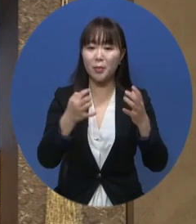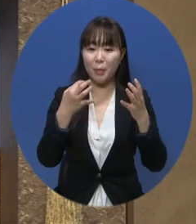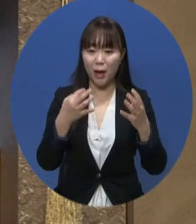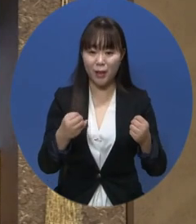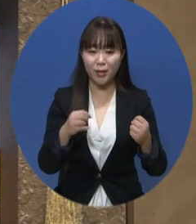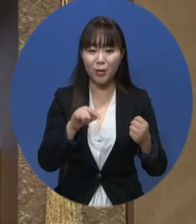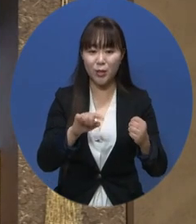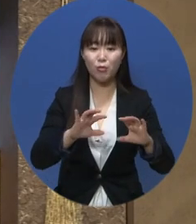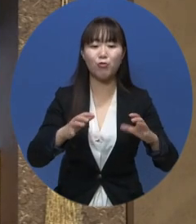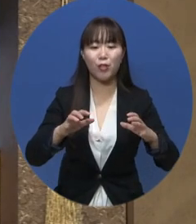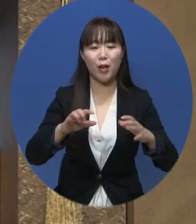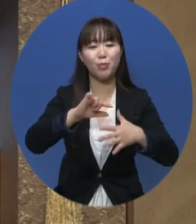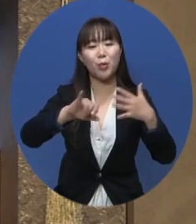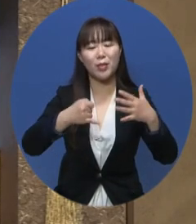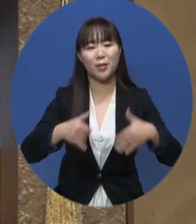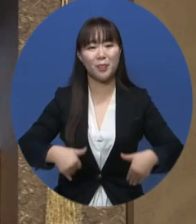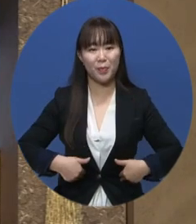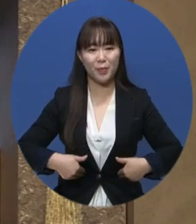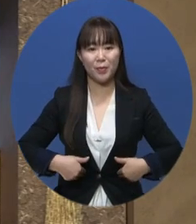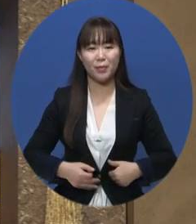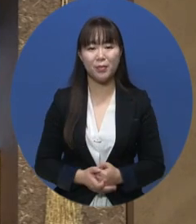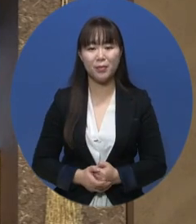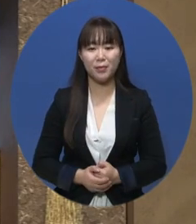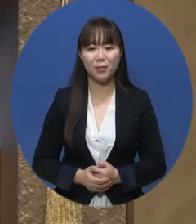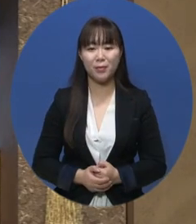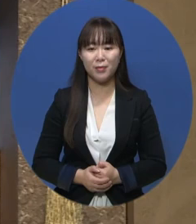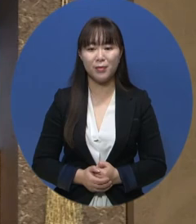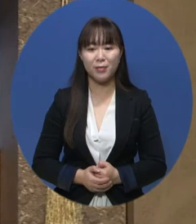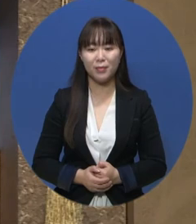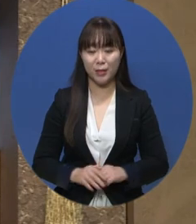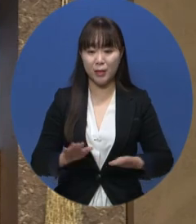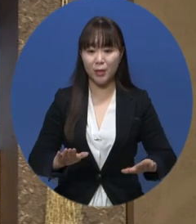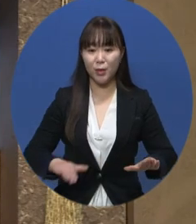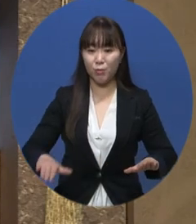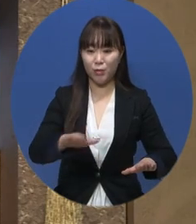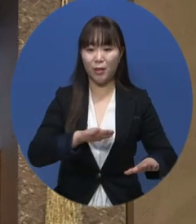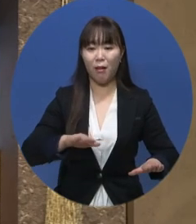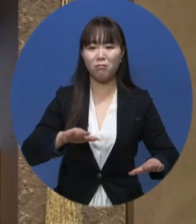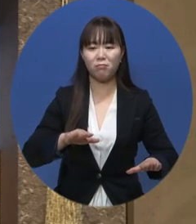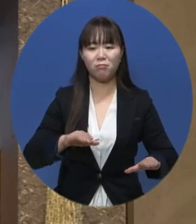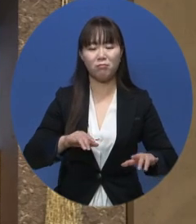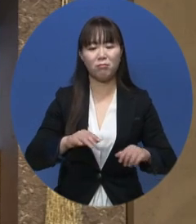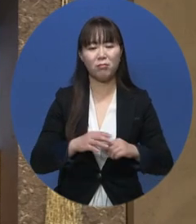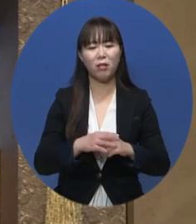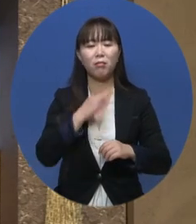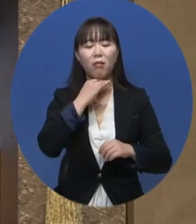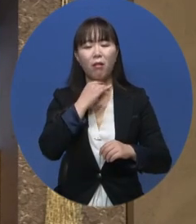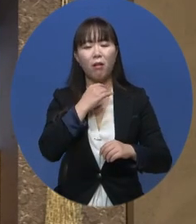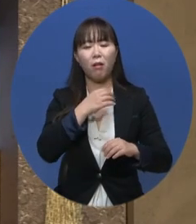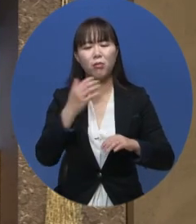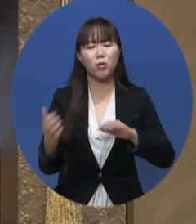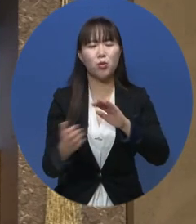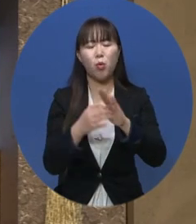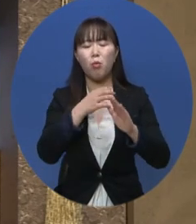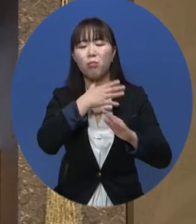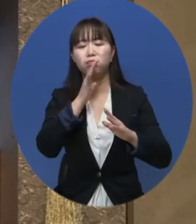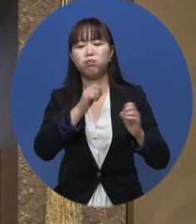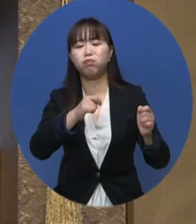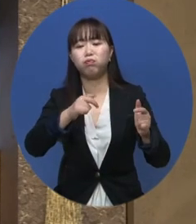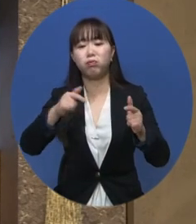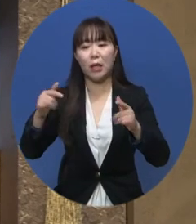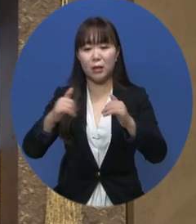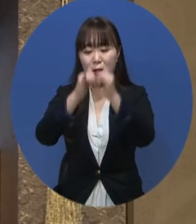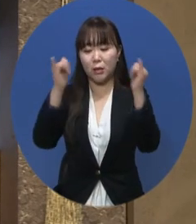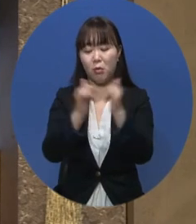것이 국가의 프로젝트가 돼야 된다고 봅니다. 자, 지금 우리가 야 이렇게 고령화 사회가 초고령화 사회가 되니까 네.